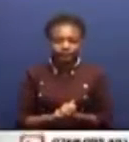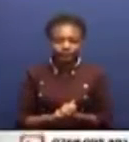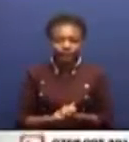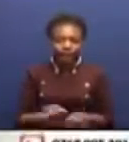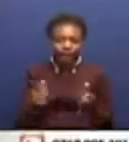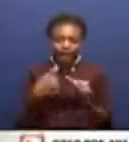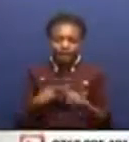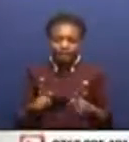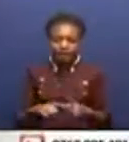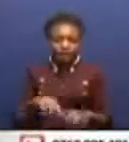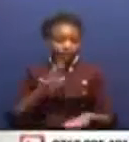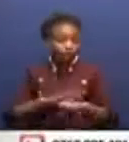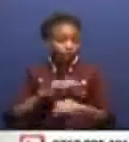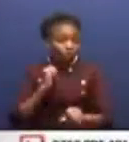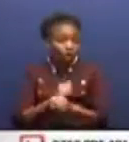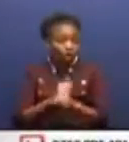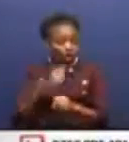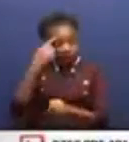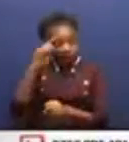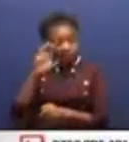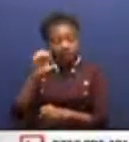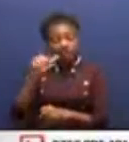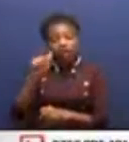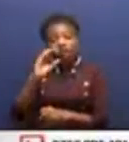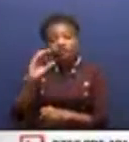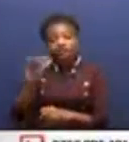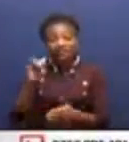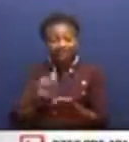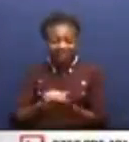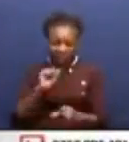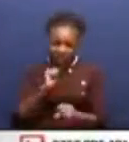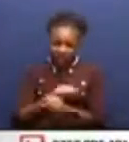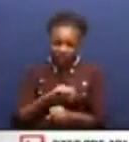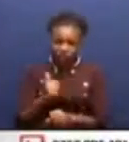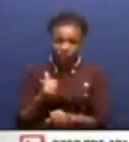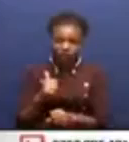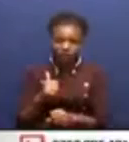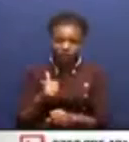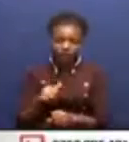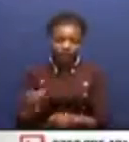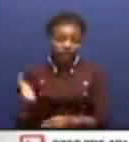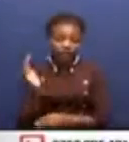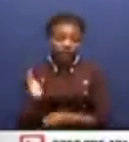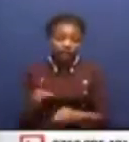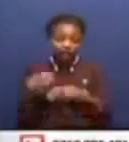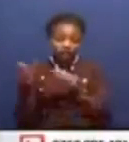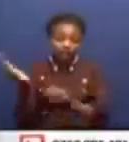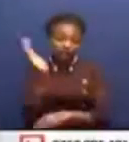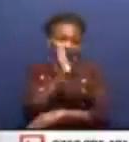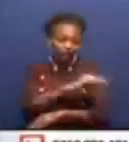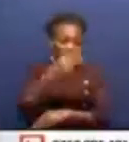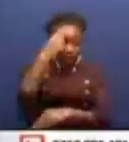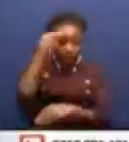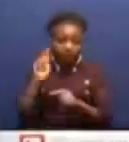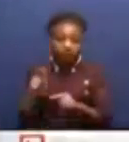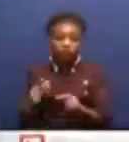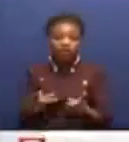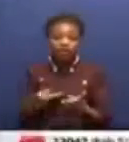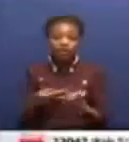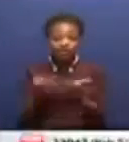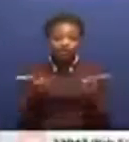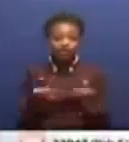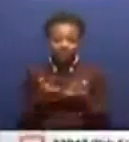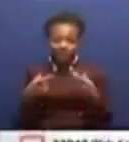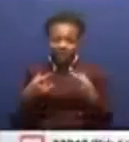Lakini kwa kazi nzuri ya EACC ambayo wameweza kufanya, wameweza kuirejesha. Manake hapa ni mali penye mtu kama